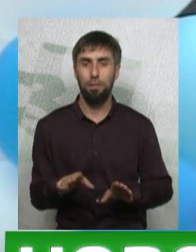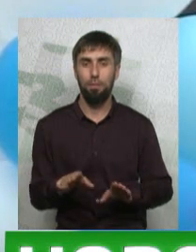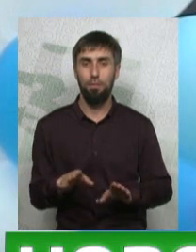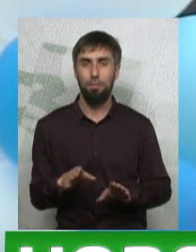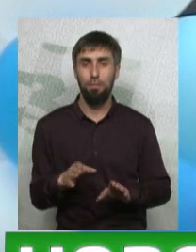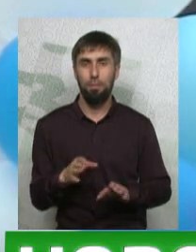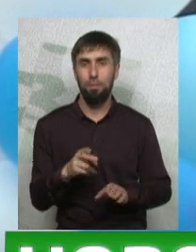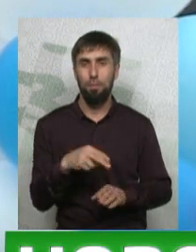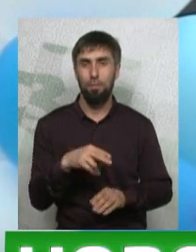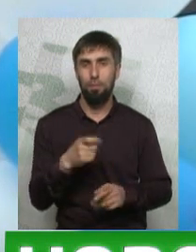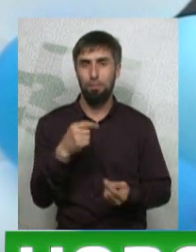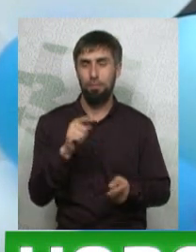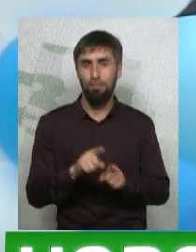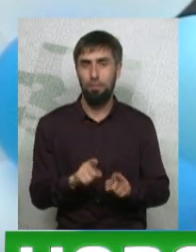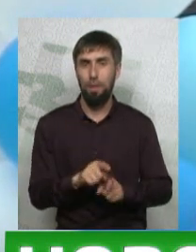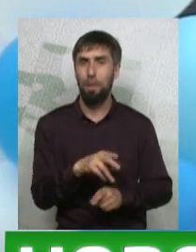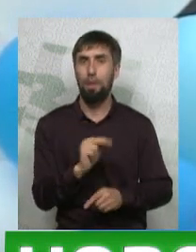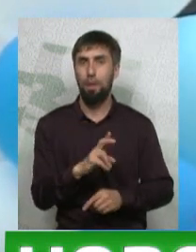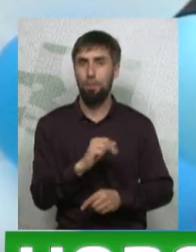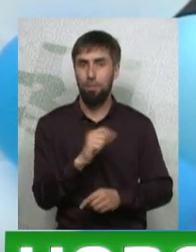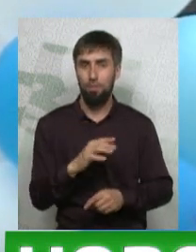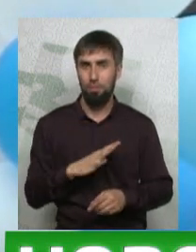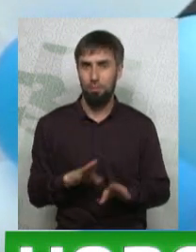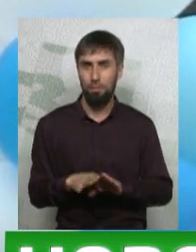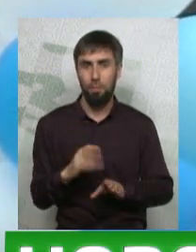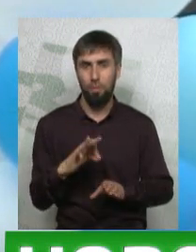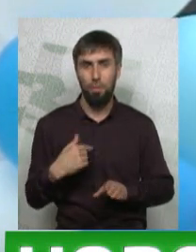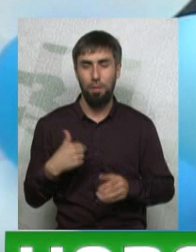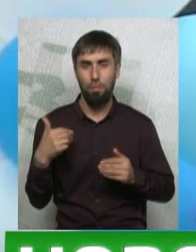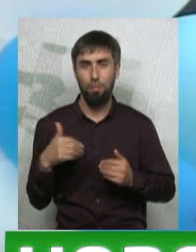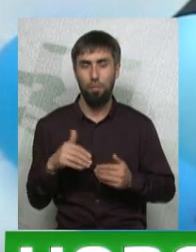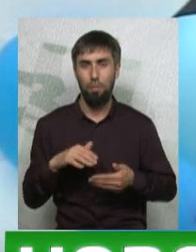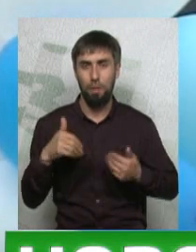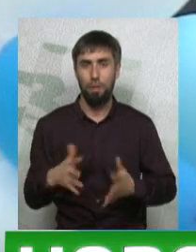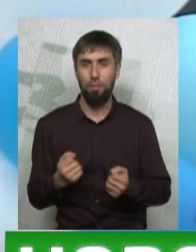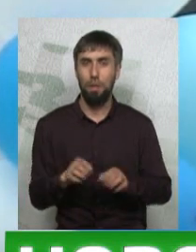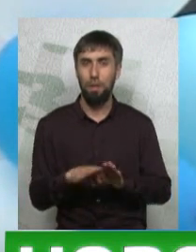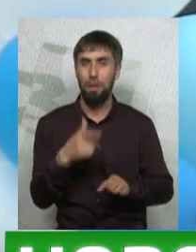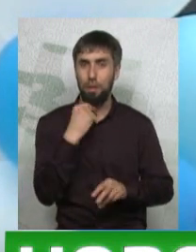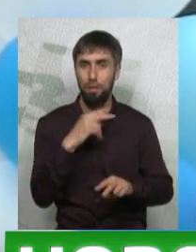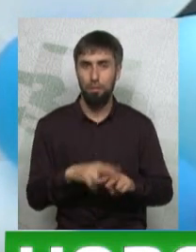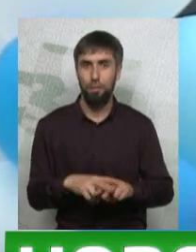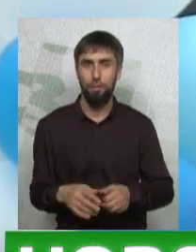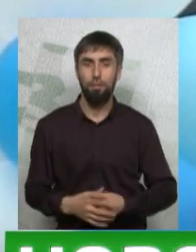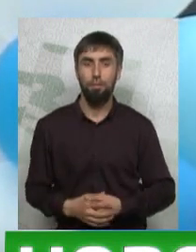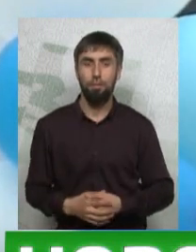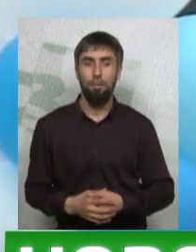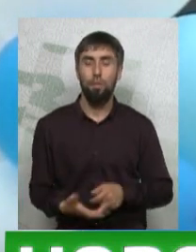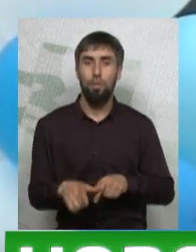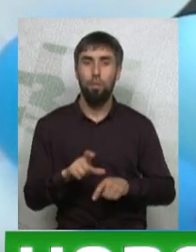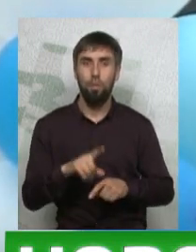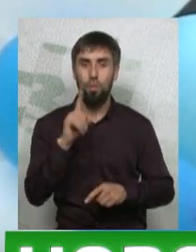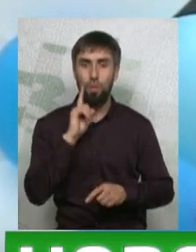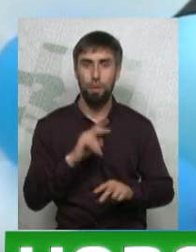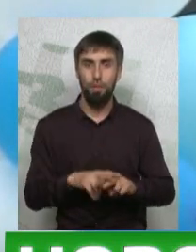что не такое. После этого было принято решение. Такое красивое место, очень